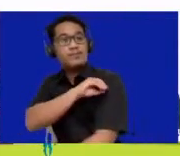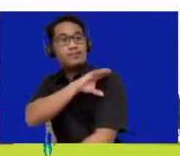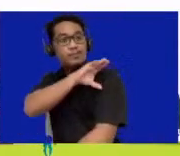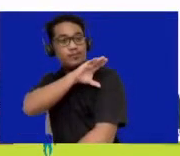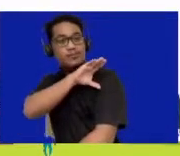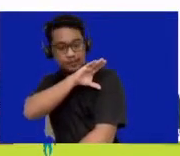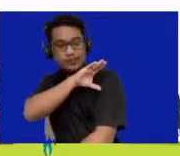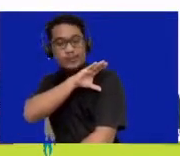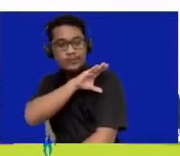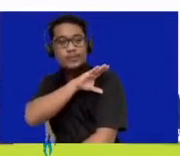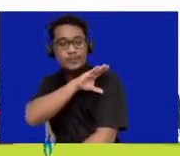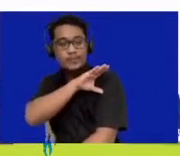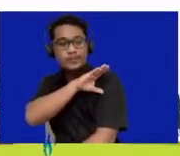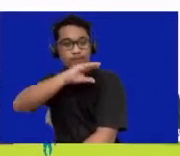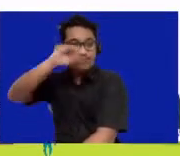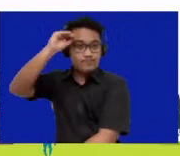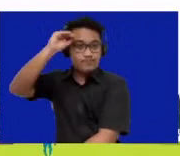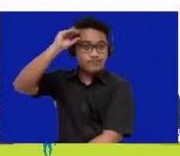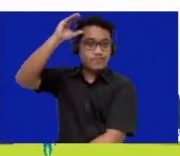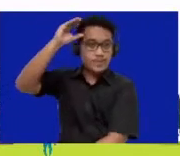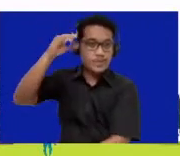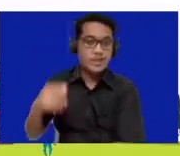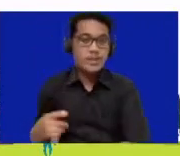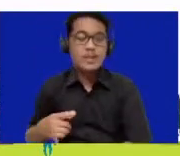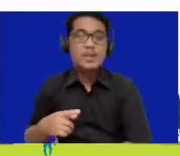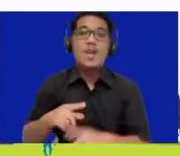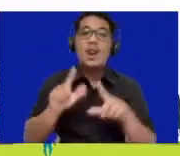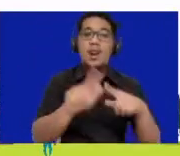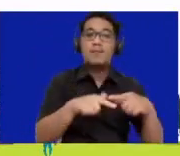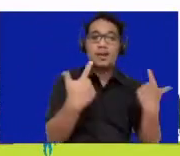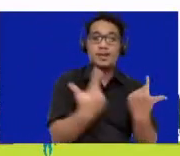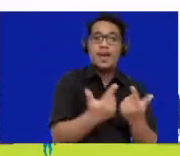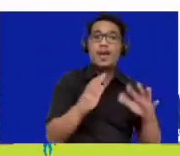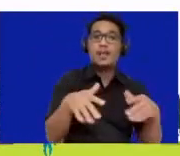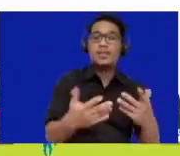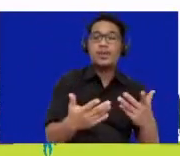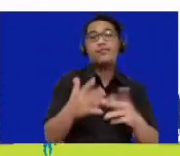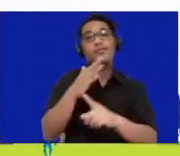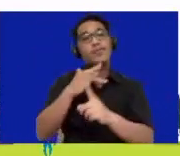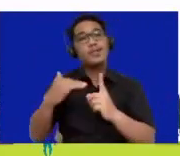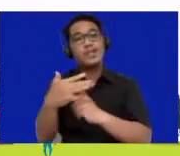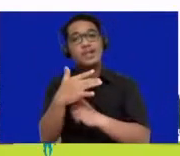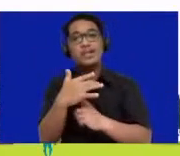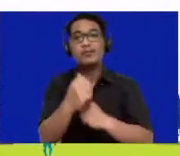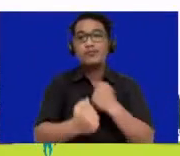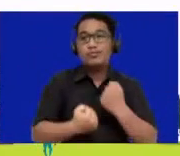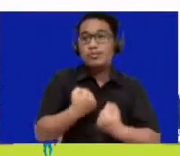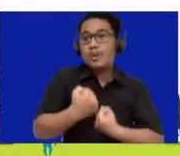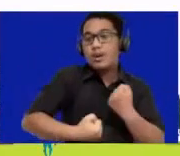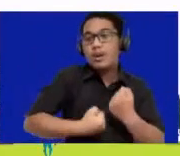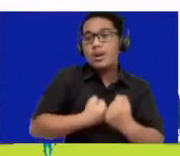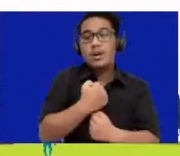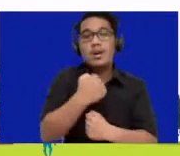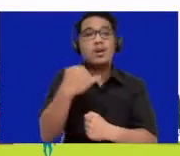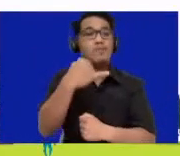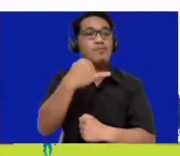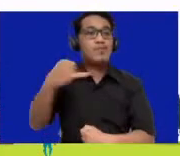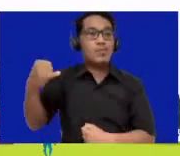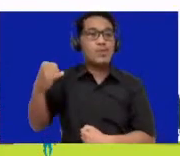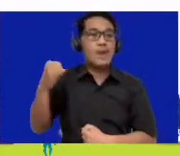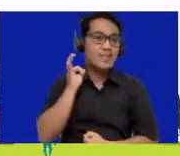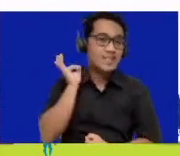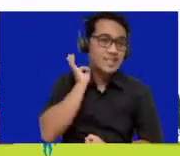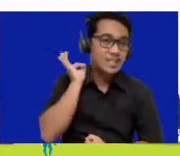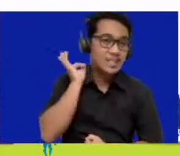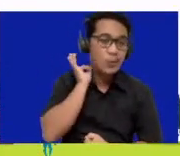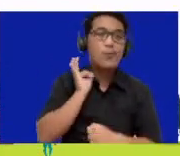kami secara kelembagaan maupun masyarakat dalam usaha untuk pengurangan risiko bencana.